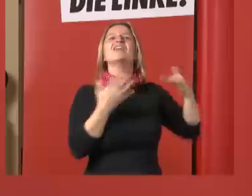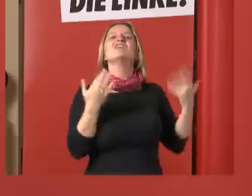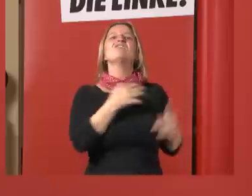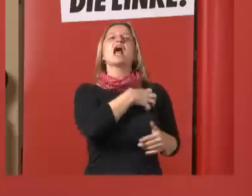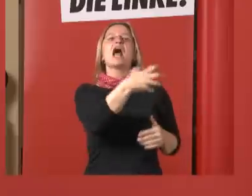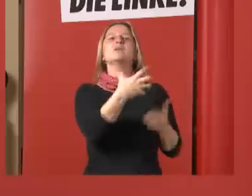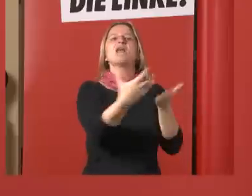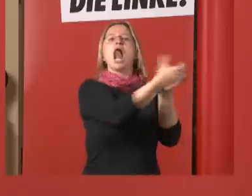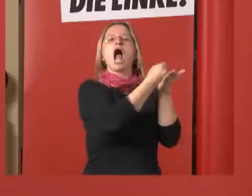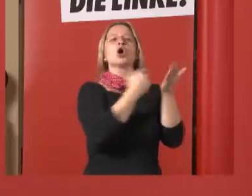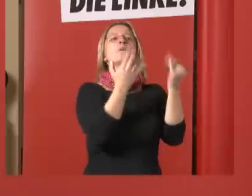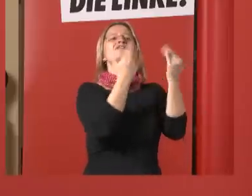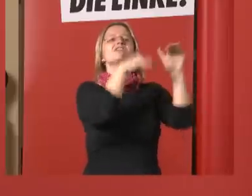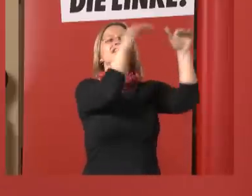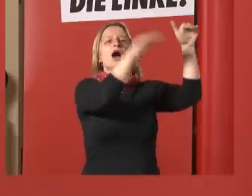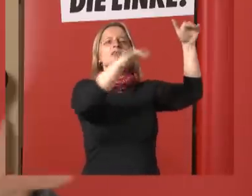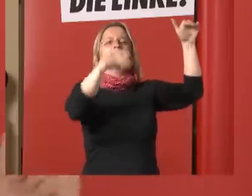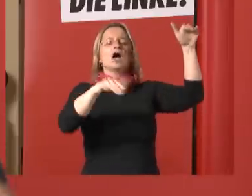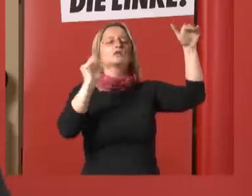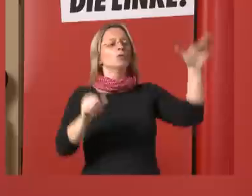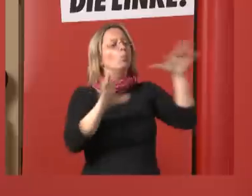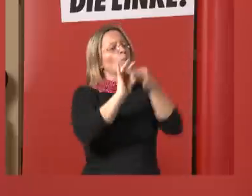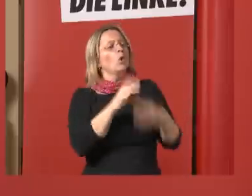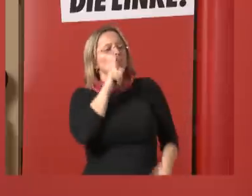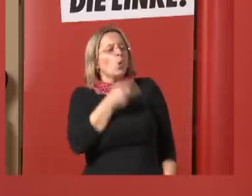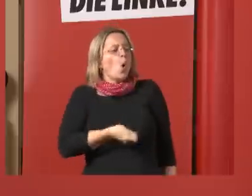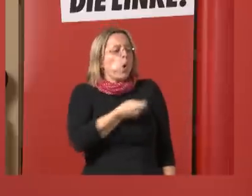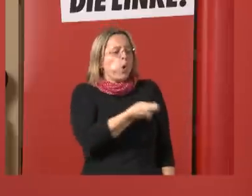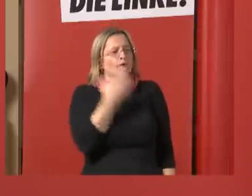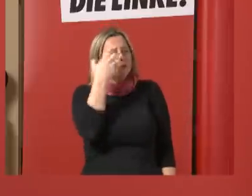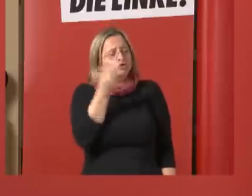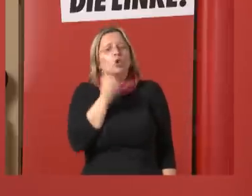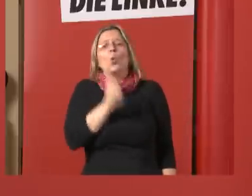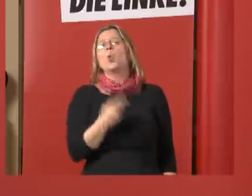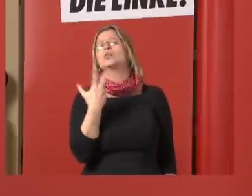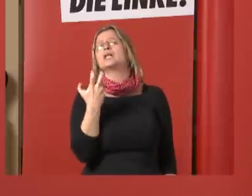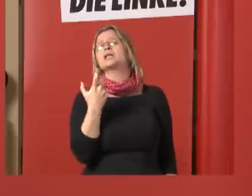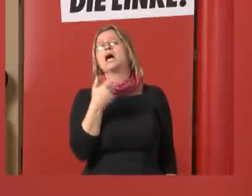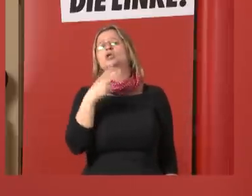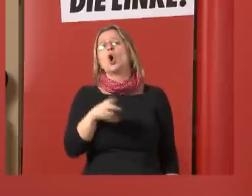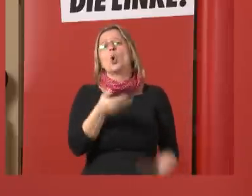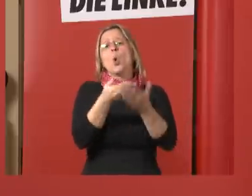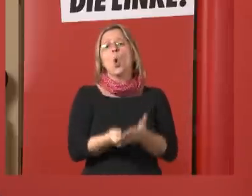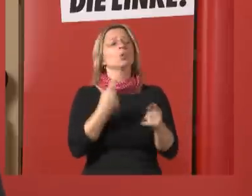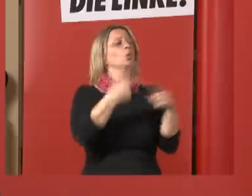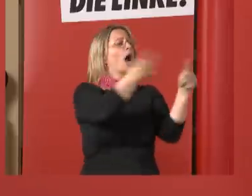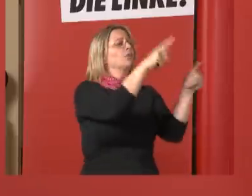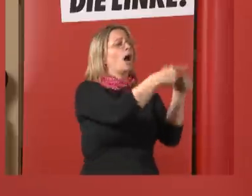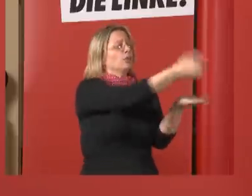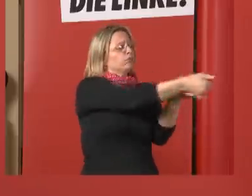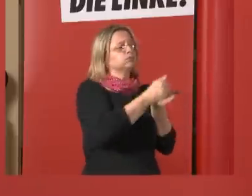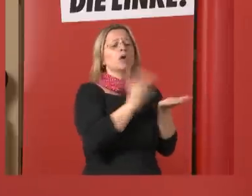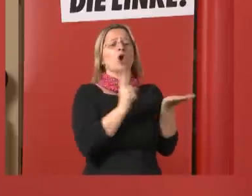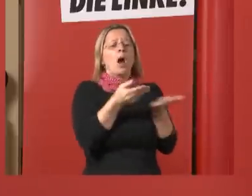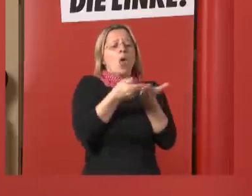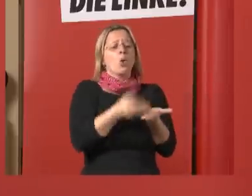Manager von großen Betrieben angeben müssen, wie viele Kapitaleinkünfte sie haben und entsprechend dem brauchen sie dann bloß noch